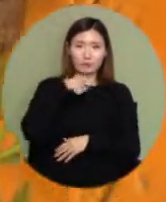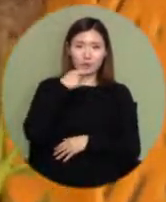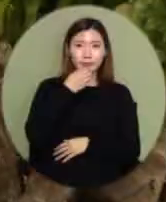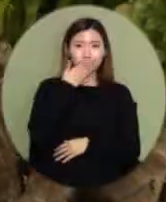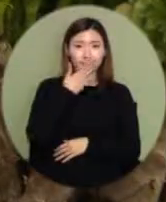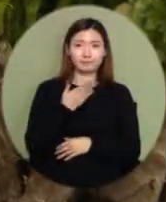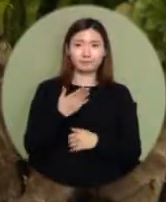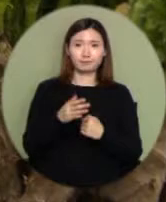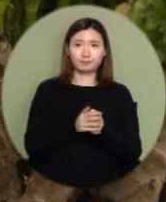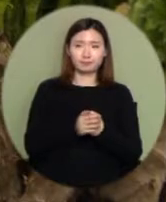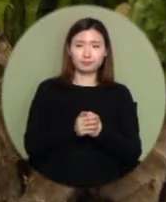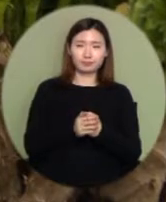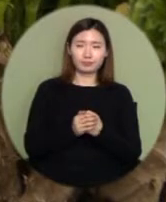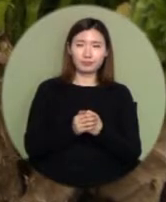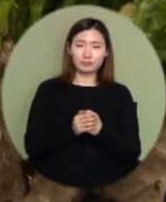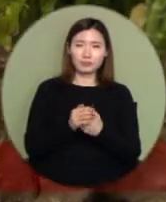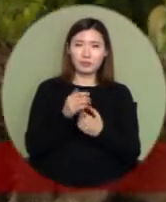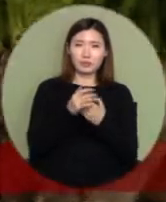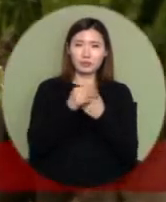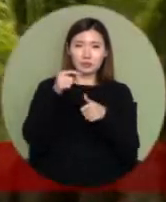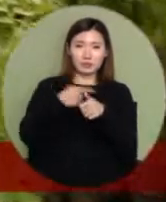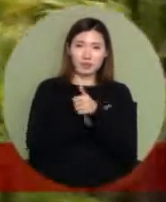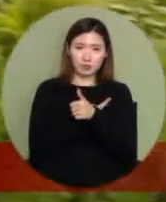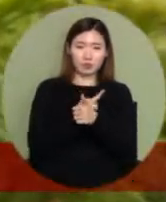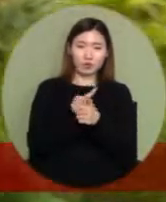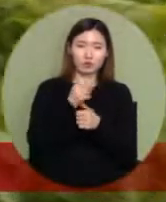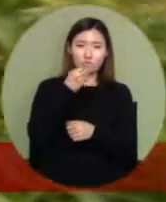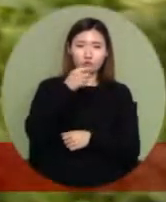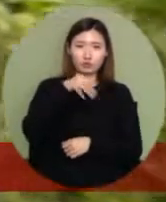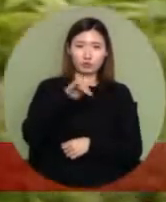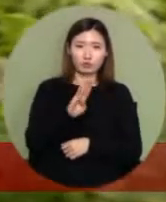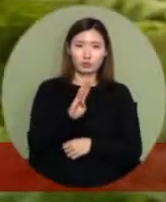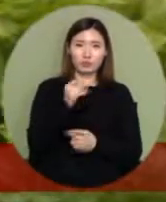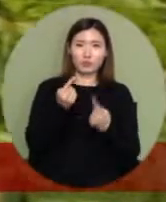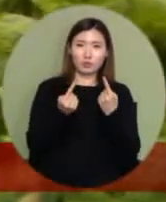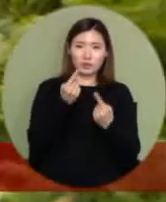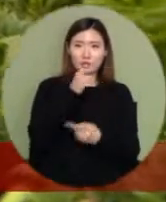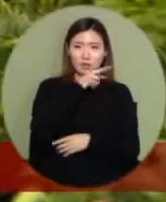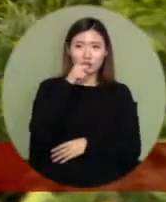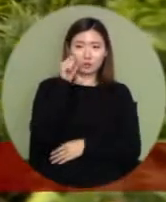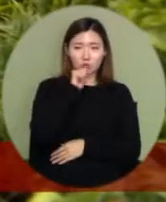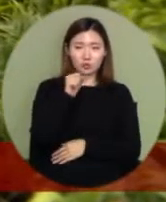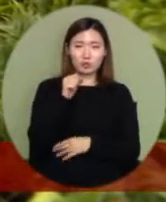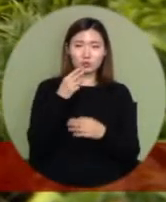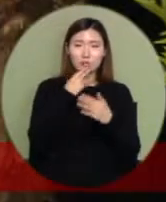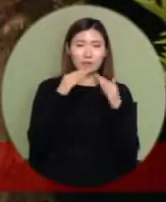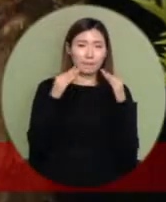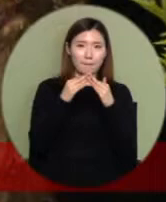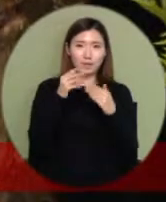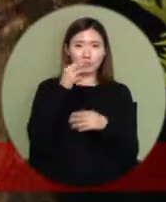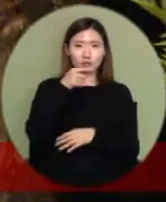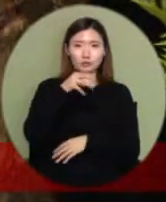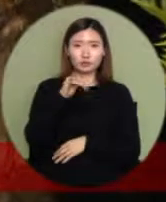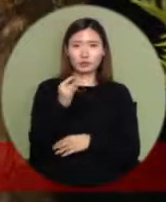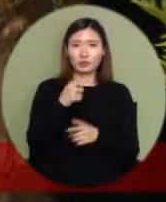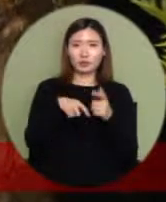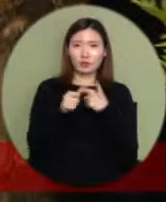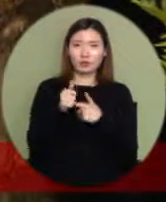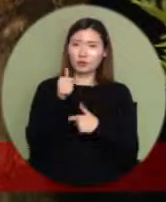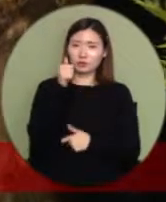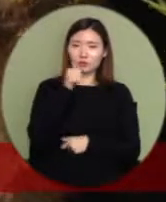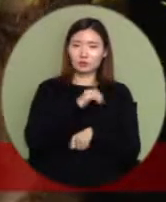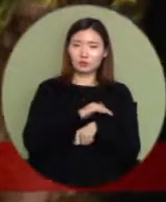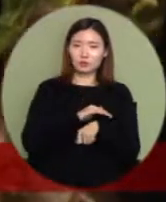있습니다. 야생 두릅보다 향도 좋고 식감도 좋고 하우스 두릅이 이렇게 좋은 줄